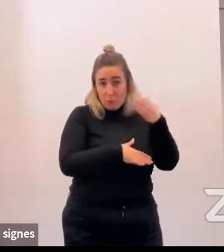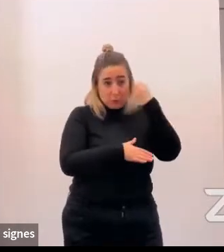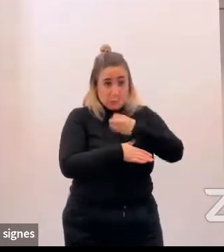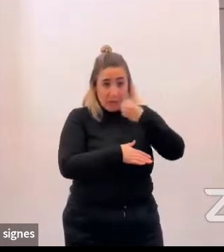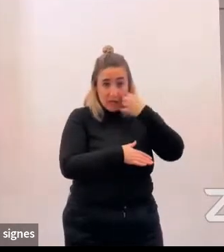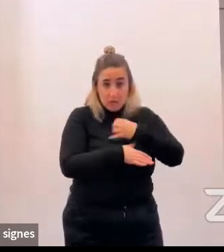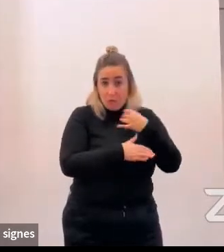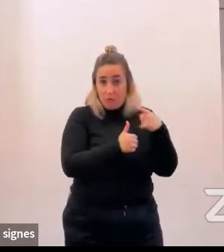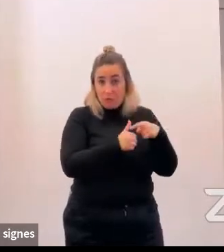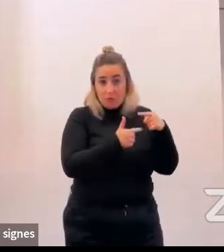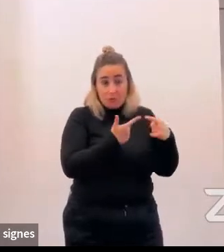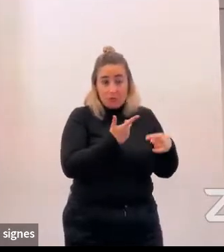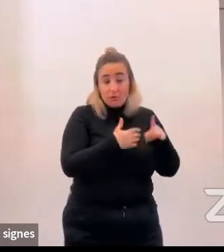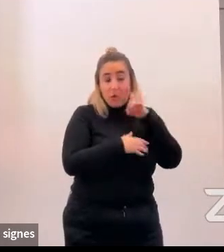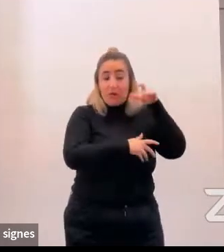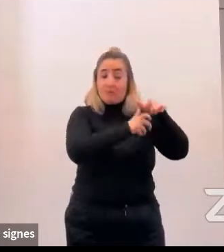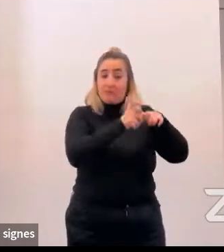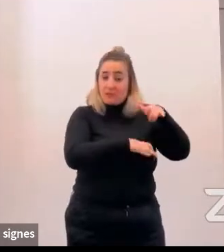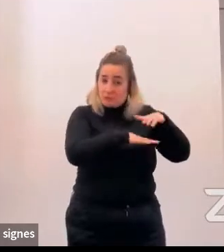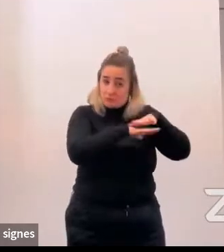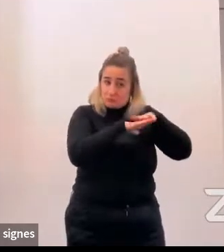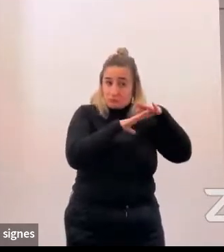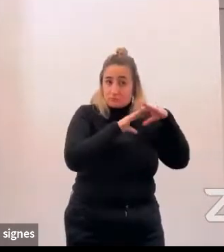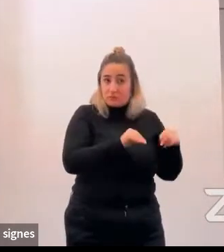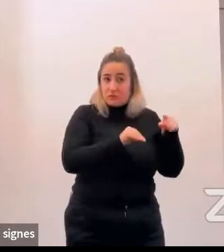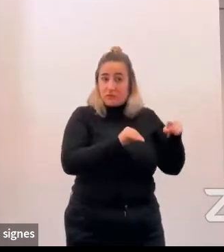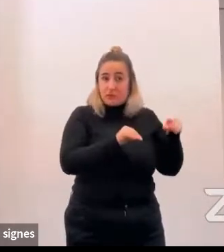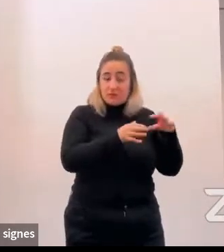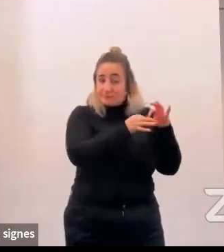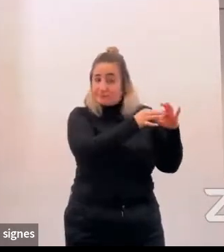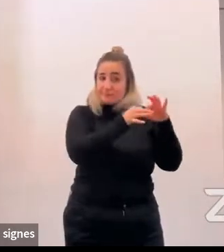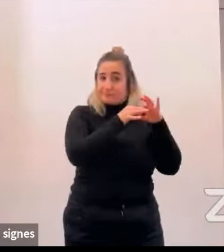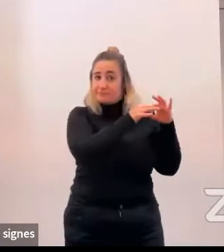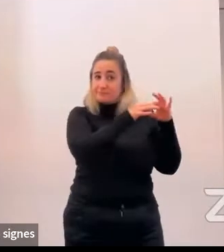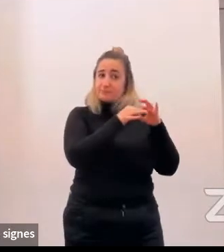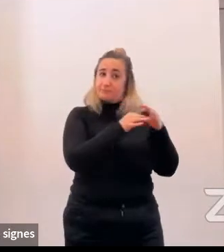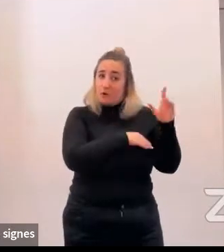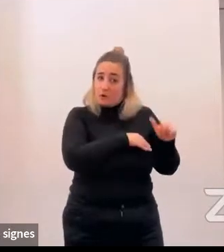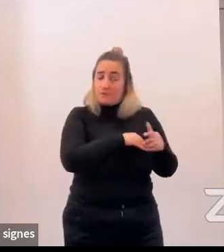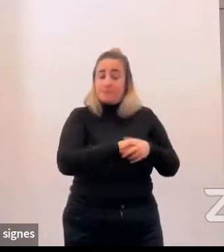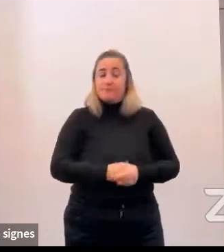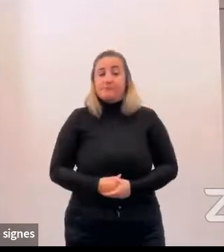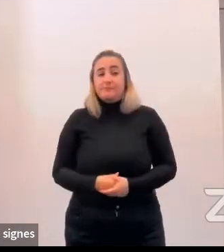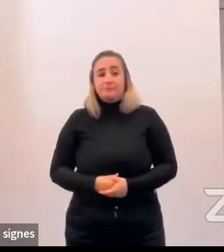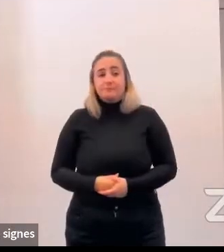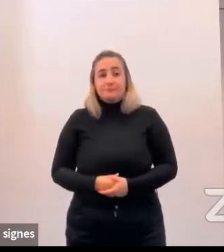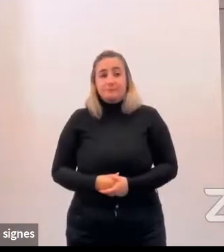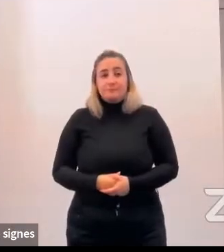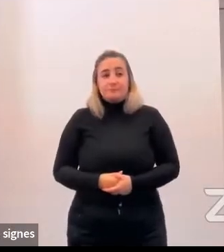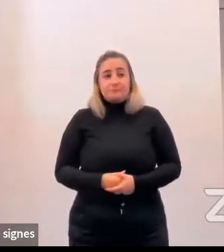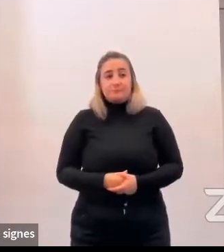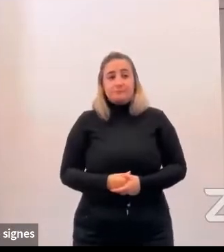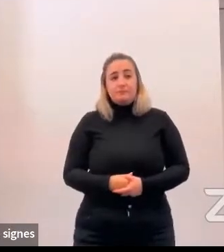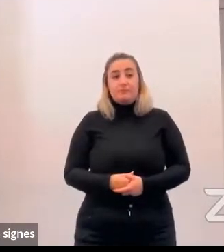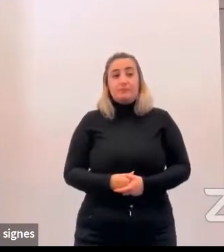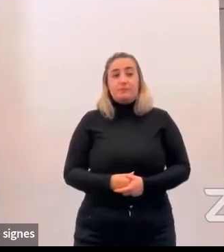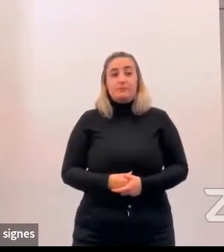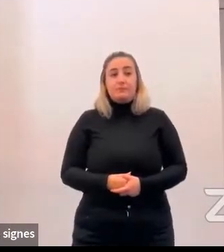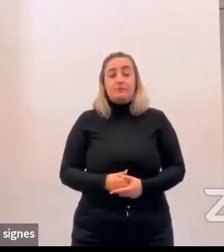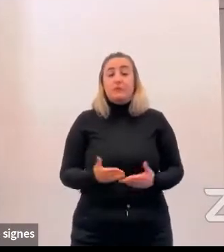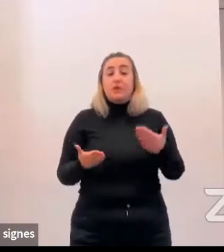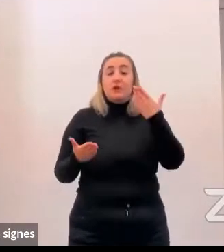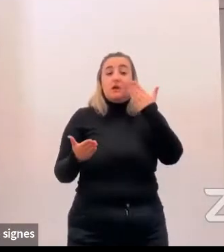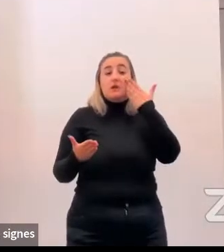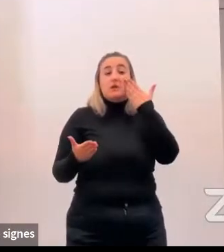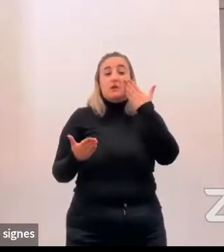lié effectivement par des personnes qui étaient ensemble de façon extrêmement récurrente. Demain, on va se retrouver